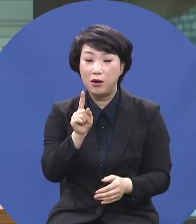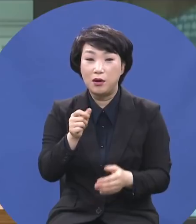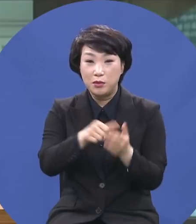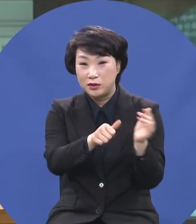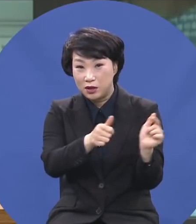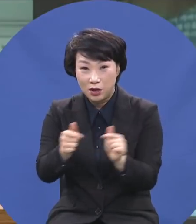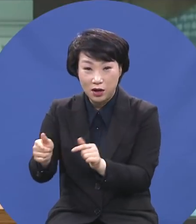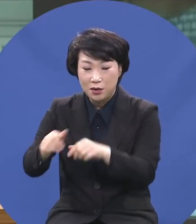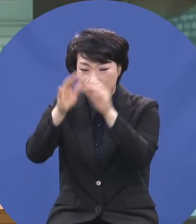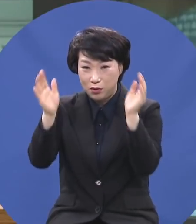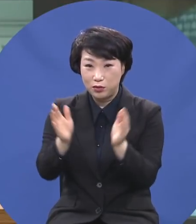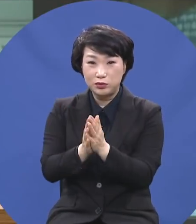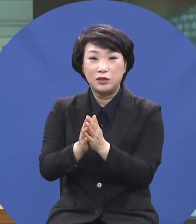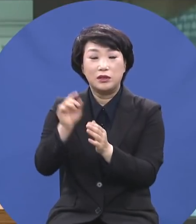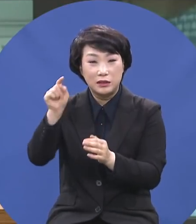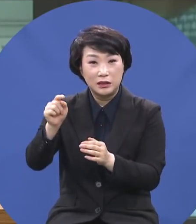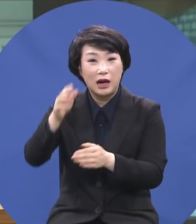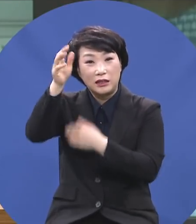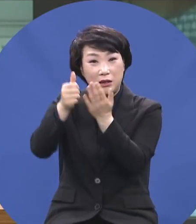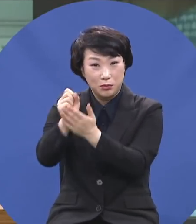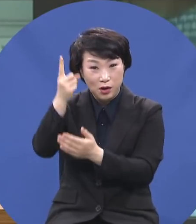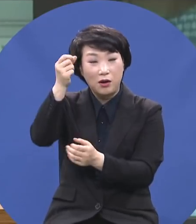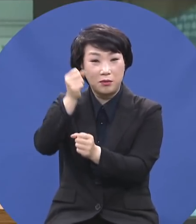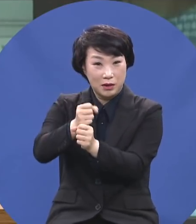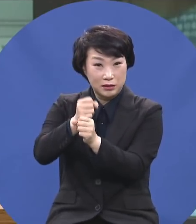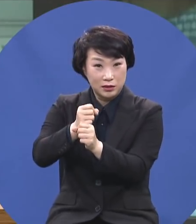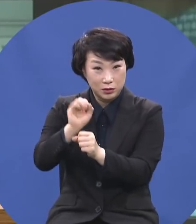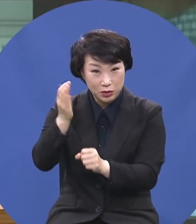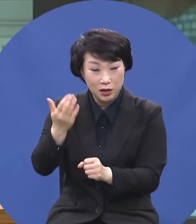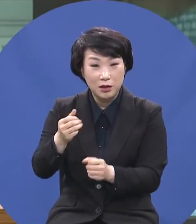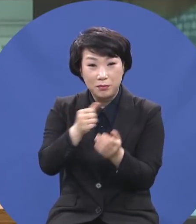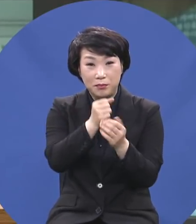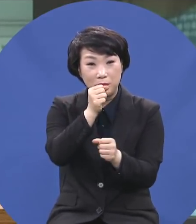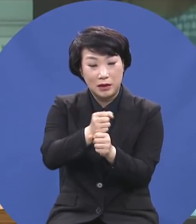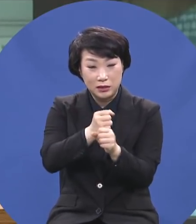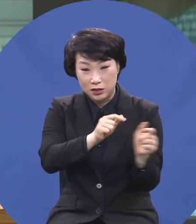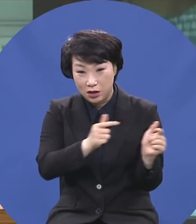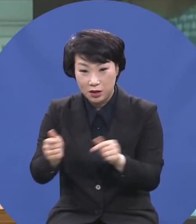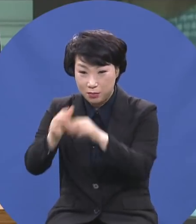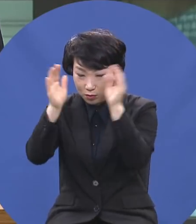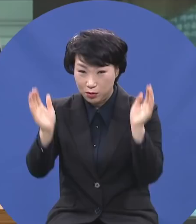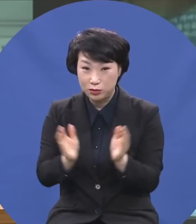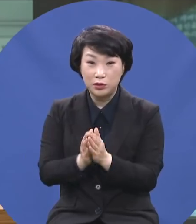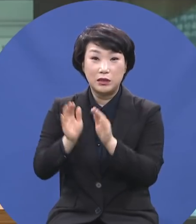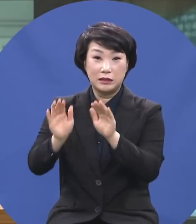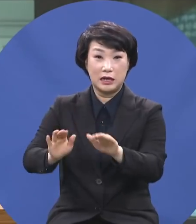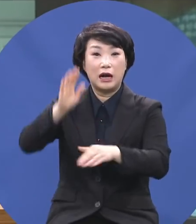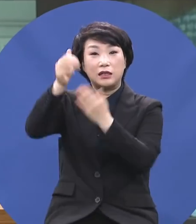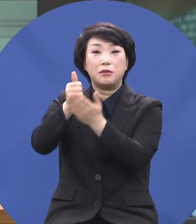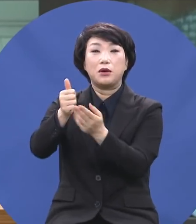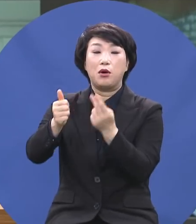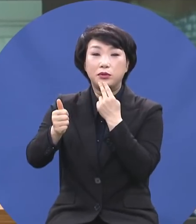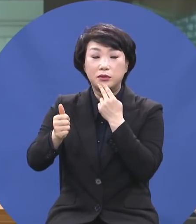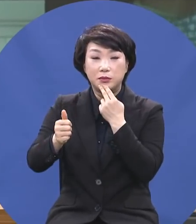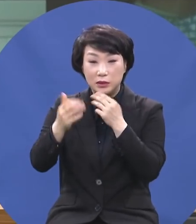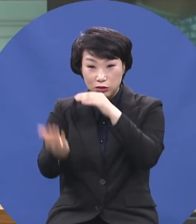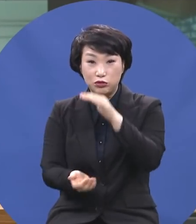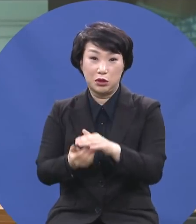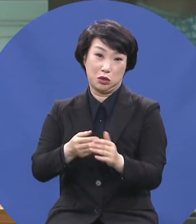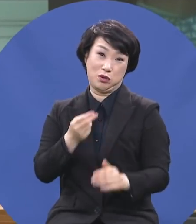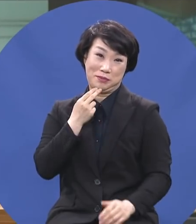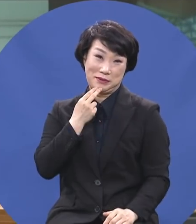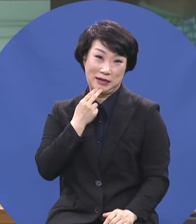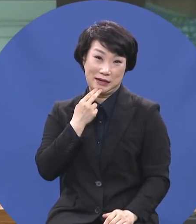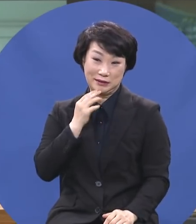그로 말미암아 지은 바 되었으니 지은 것이 하나도 그거 없이는 된 것이